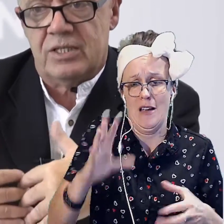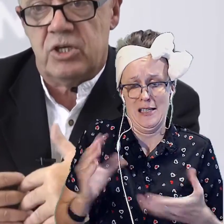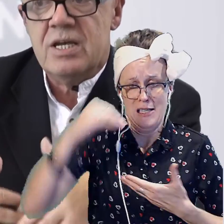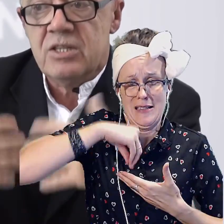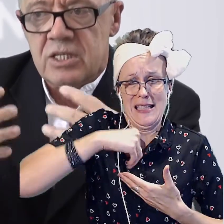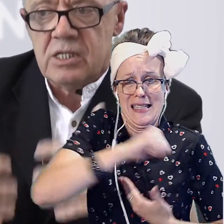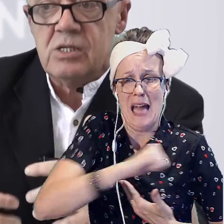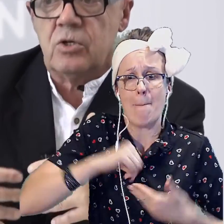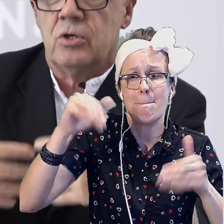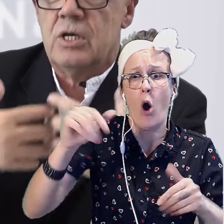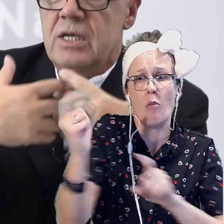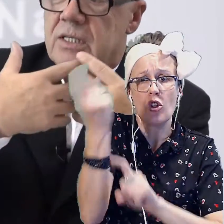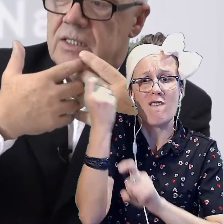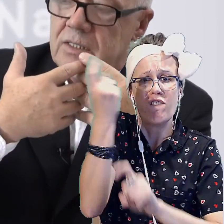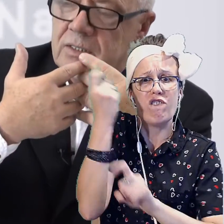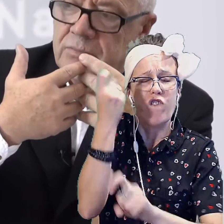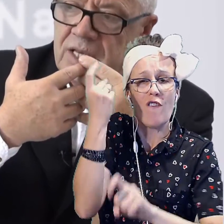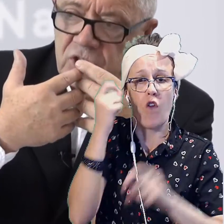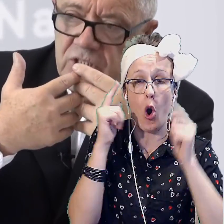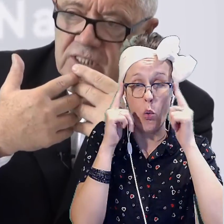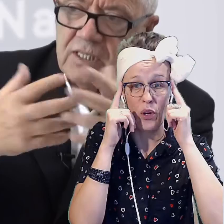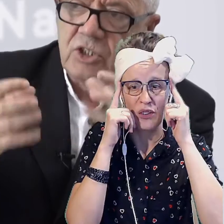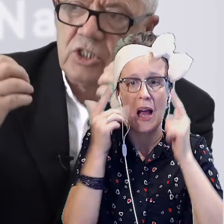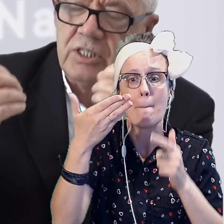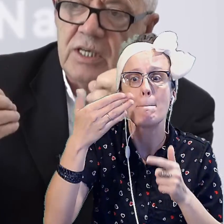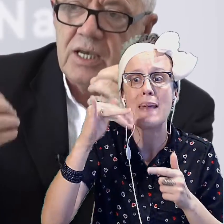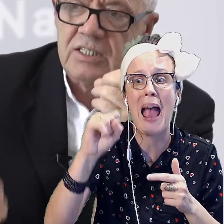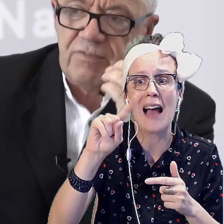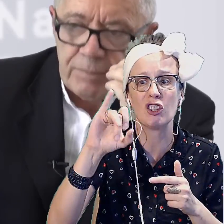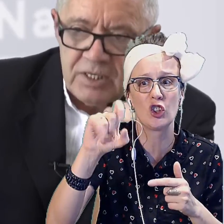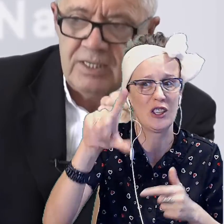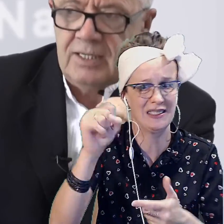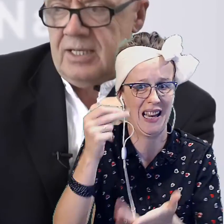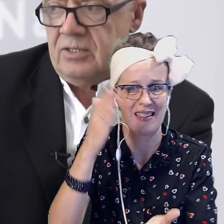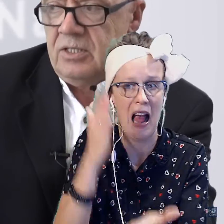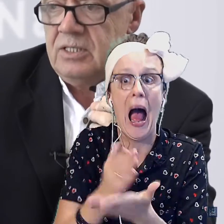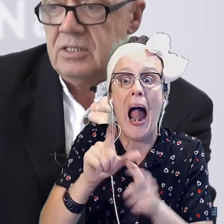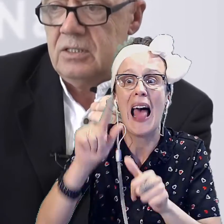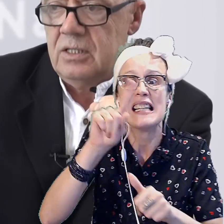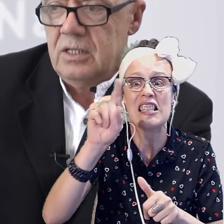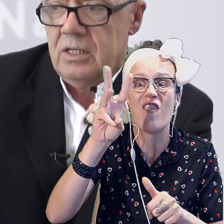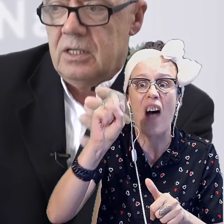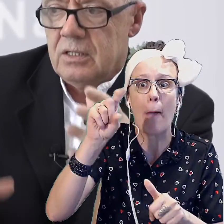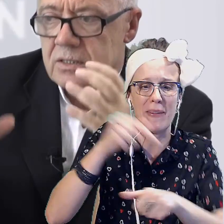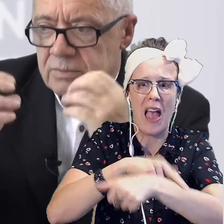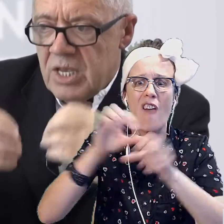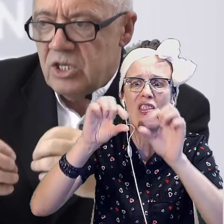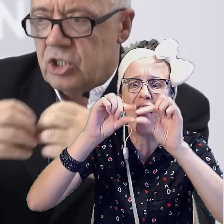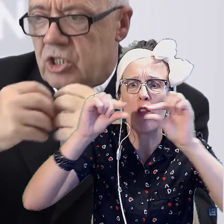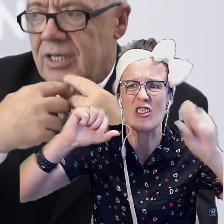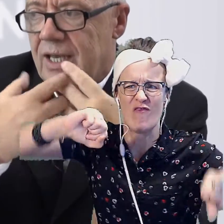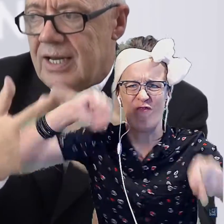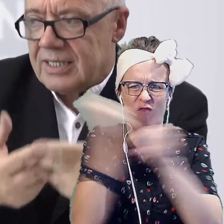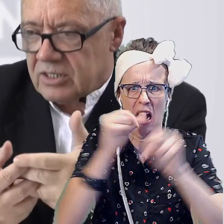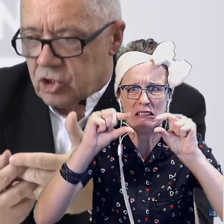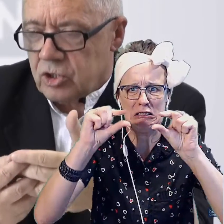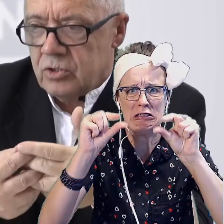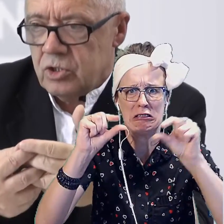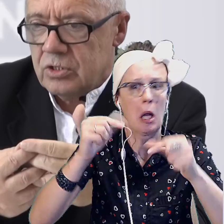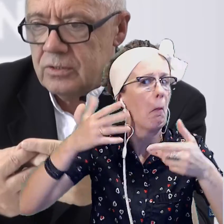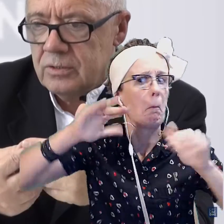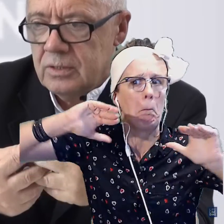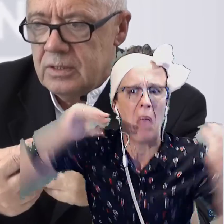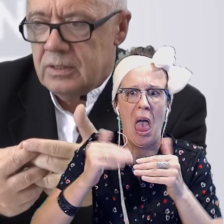wywołać nie tylko miażdżycę czyli zwapnienie tętnic zmniejszyć ich